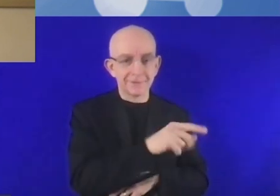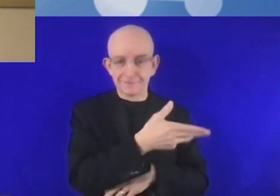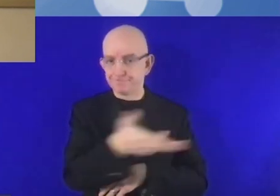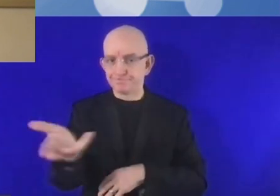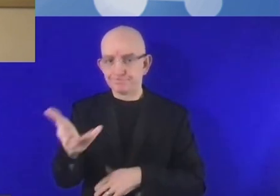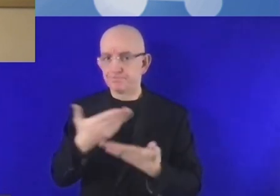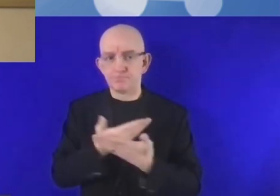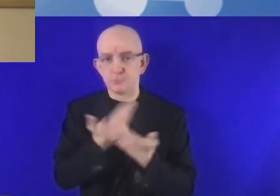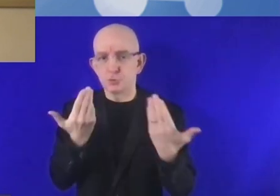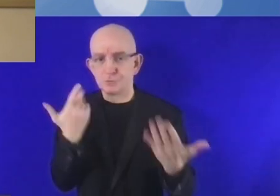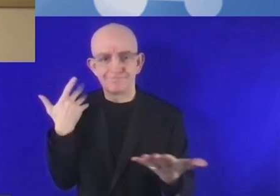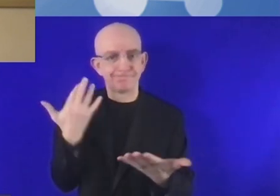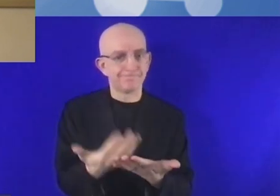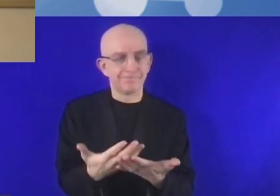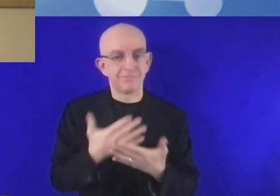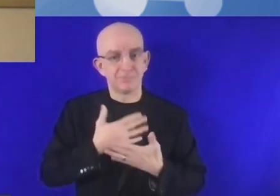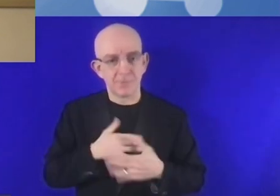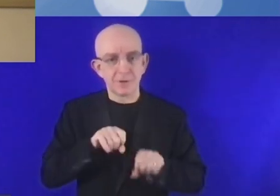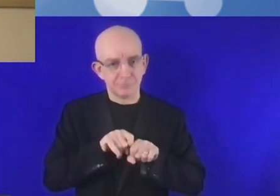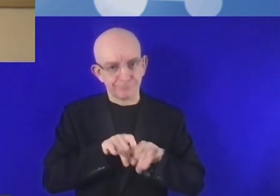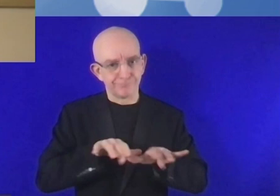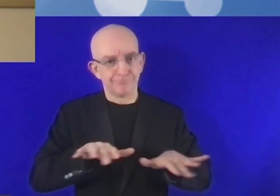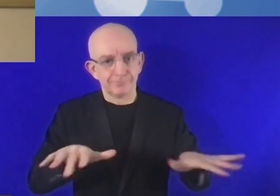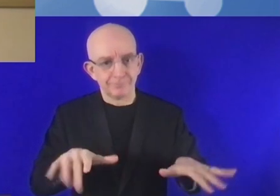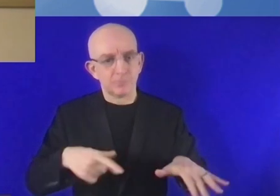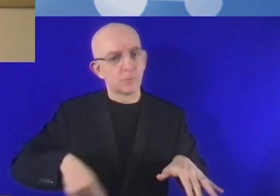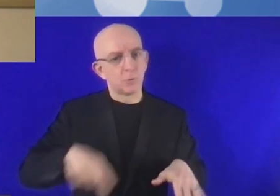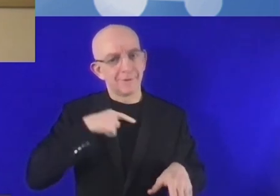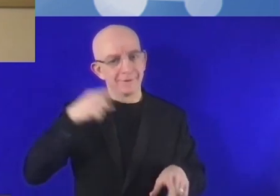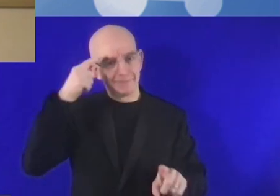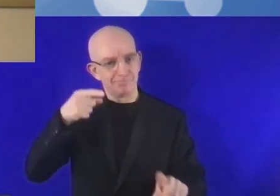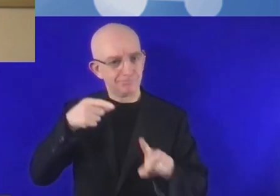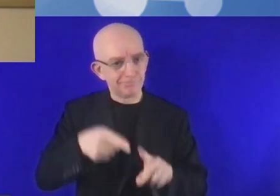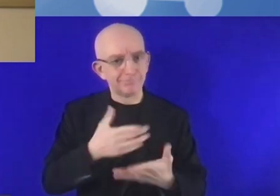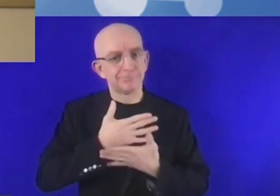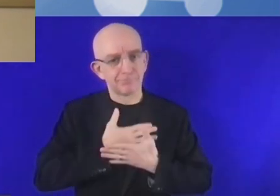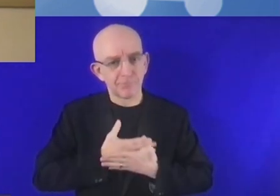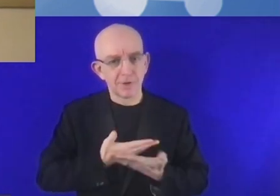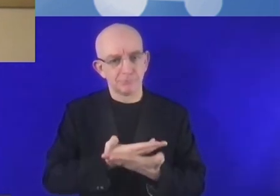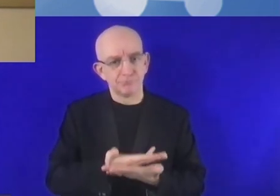tak aby zapewnić dostęp do internetu także tym, którzy tego dostępu jak na razie nie mają.